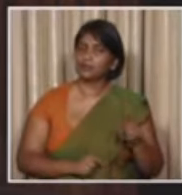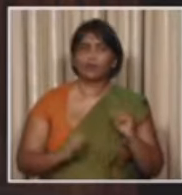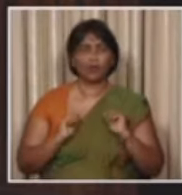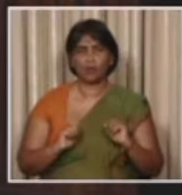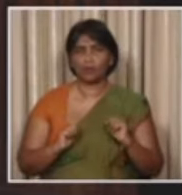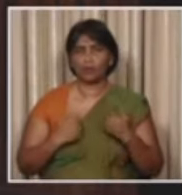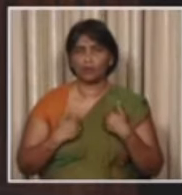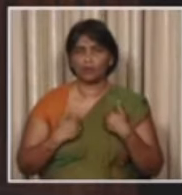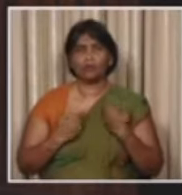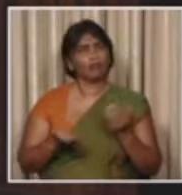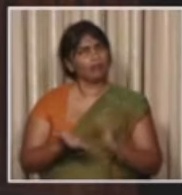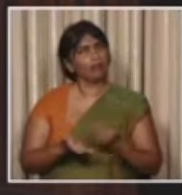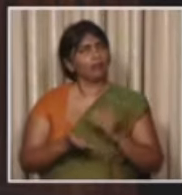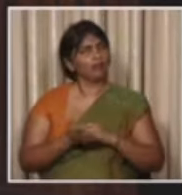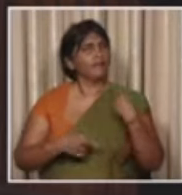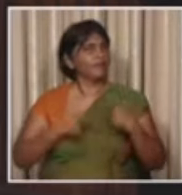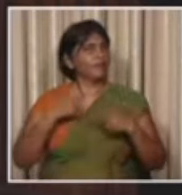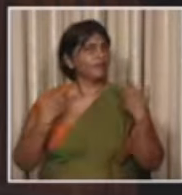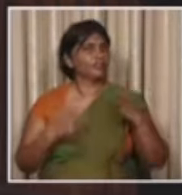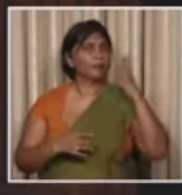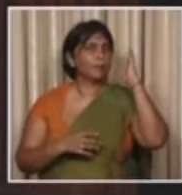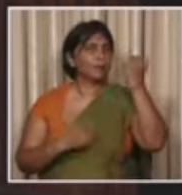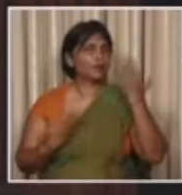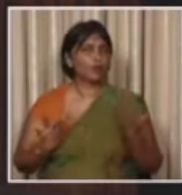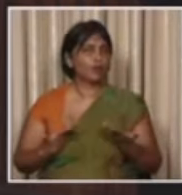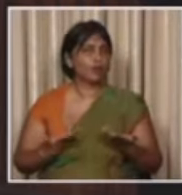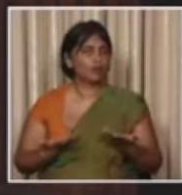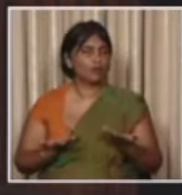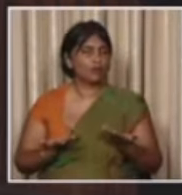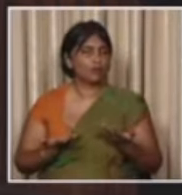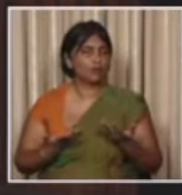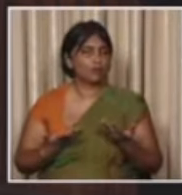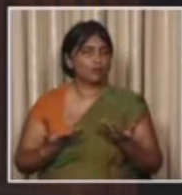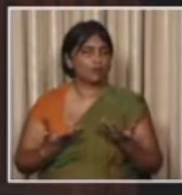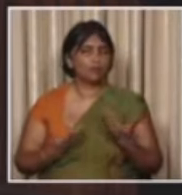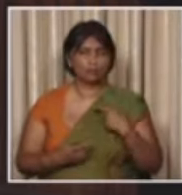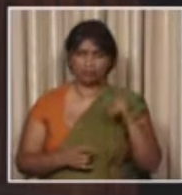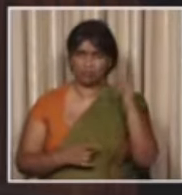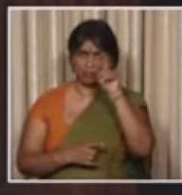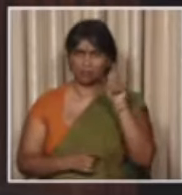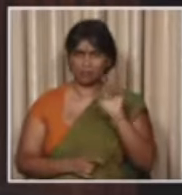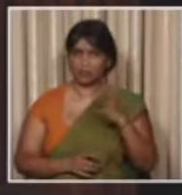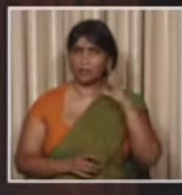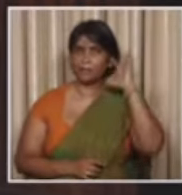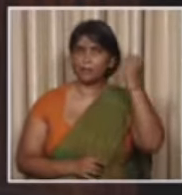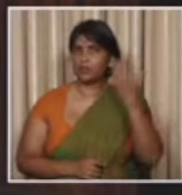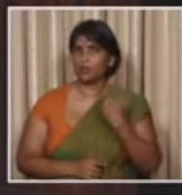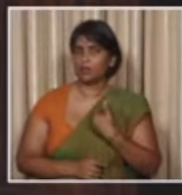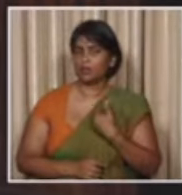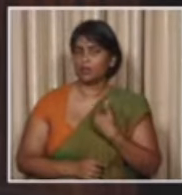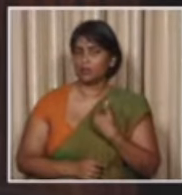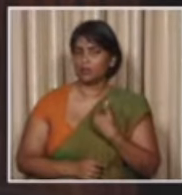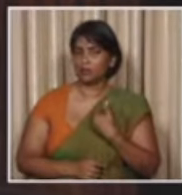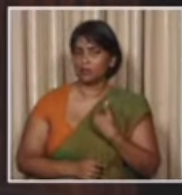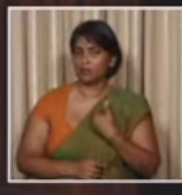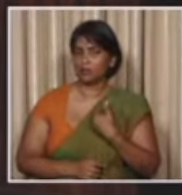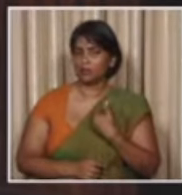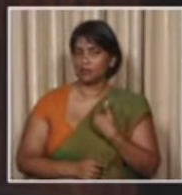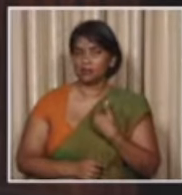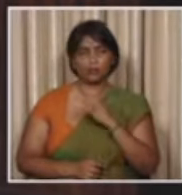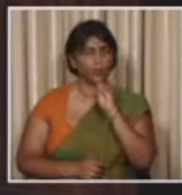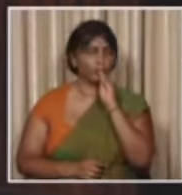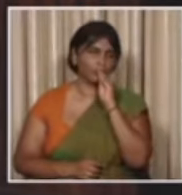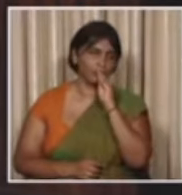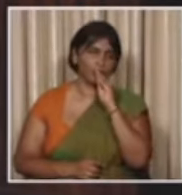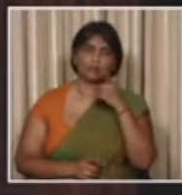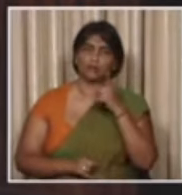දැන් කීප සැරයක් කරා, මොකද්ද ප්‍රතිඵලය? මට තියෙන ප්‍රශ්නේ තමයි ප්‍රතිඵලය මොකද්ද? එක වෙලාවකට